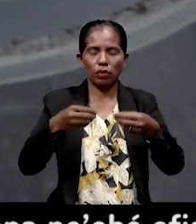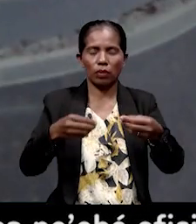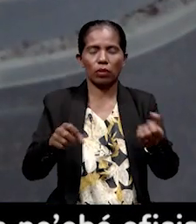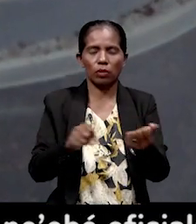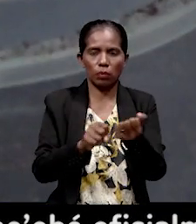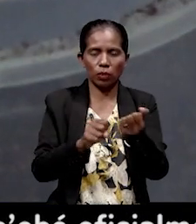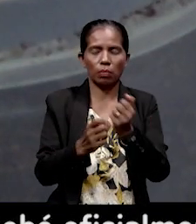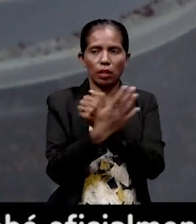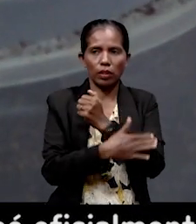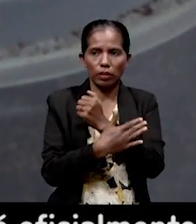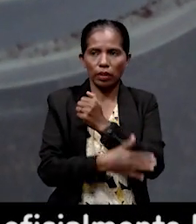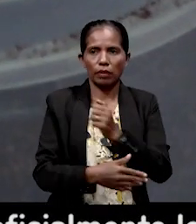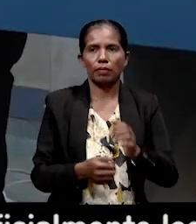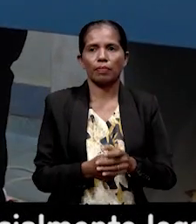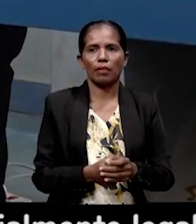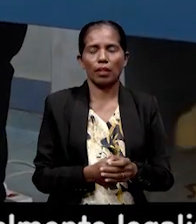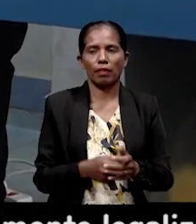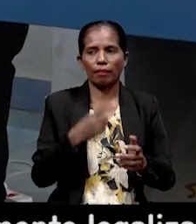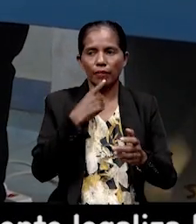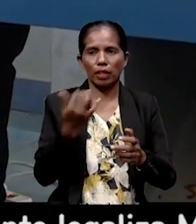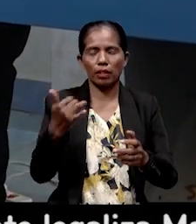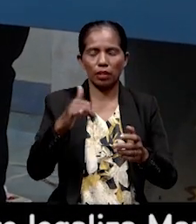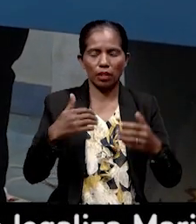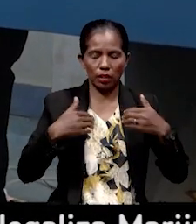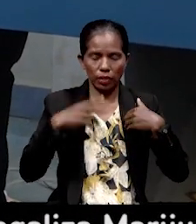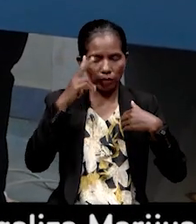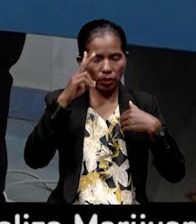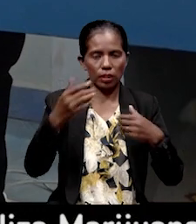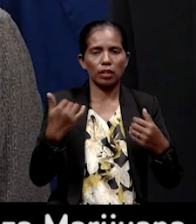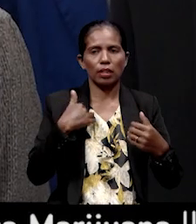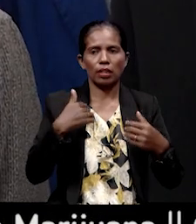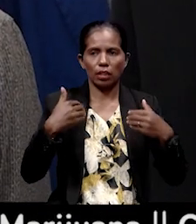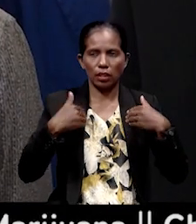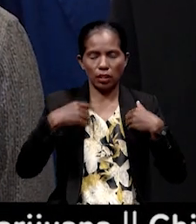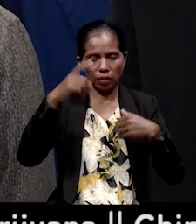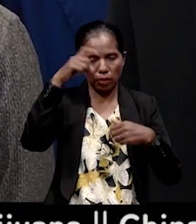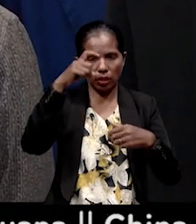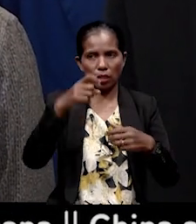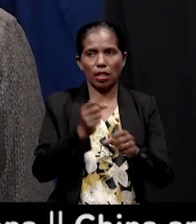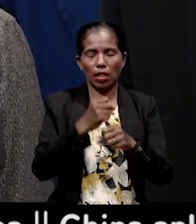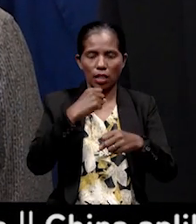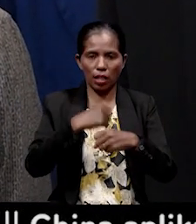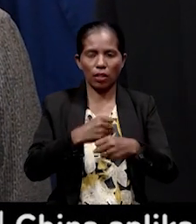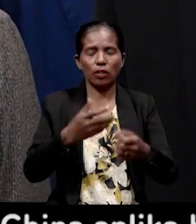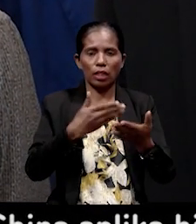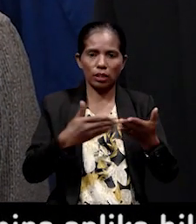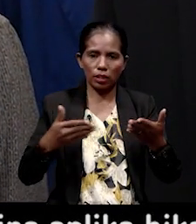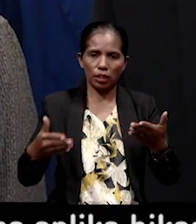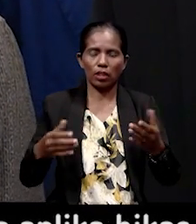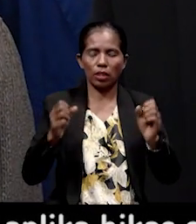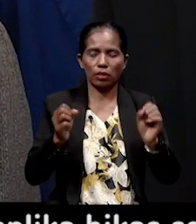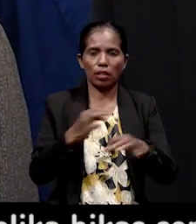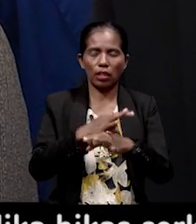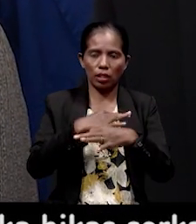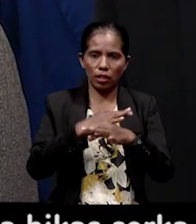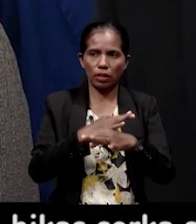raida ne. Resultat pesquisa yang hatur katak sira visa ngona. Sira komesa organiza ona bel halo na makina para tu halo produsan ba kafe